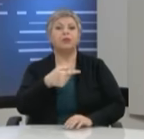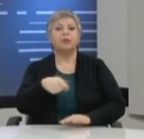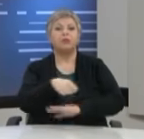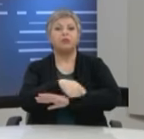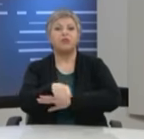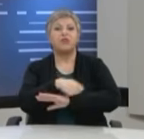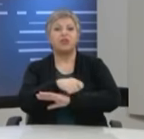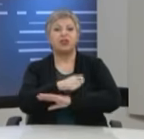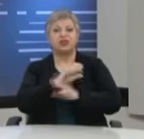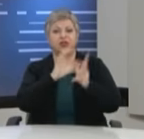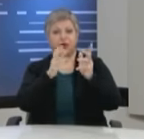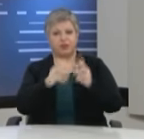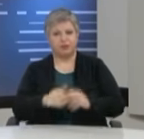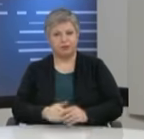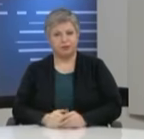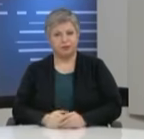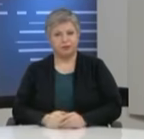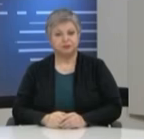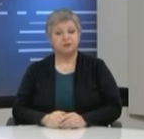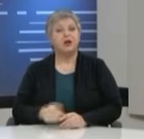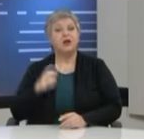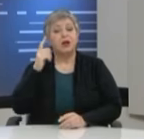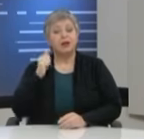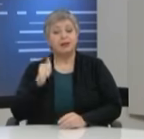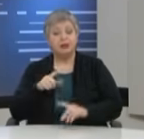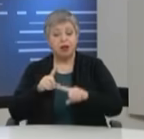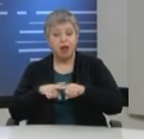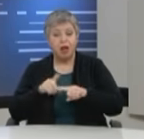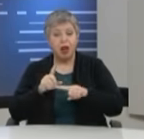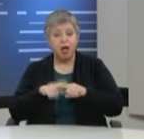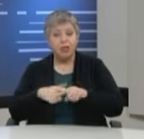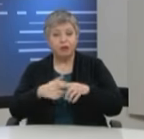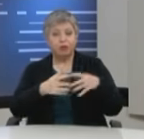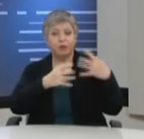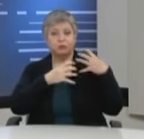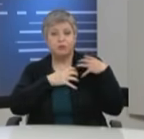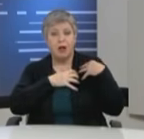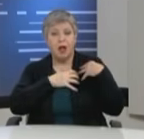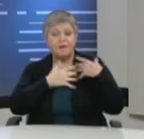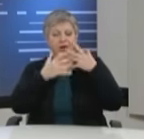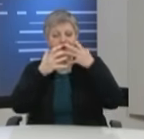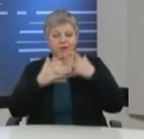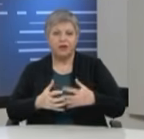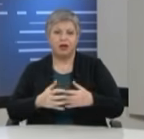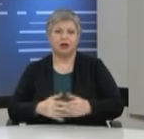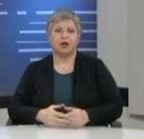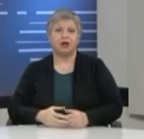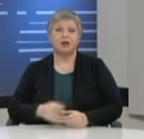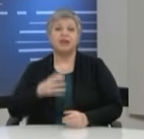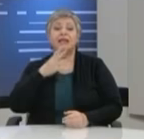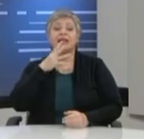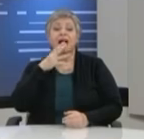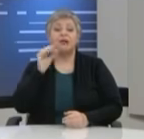αναλάβει η επόμενη κυβέρνηση είναι τεράστιο. Και γι' αυτό ακριβώς όλα